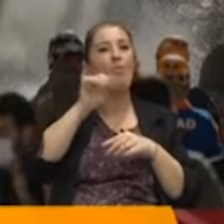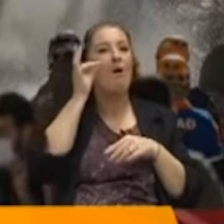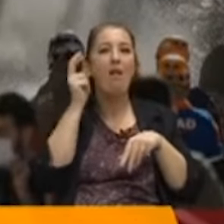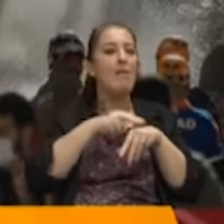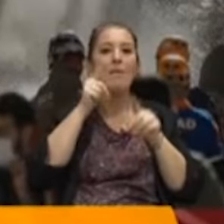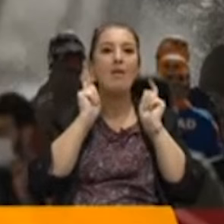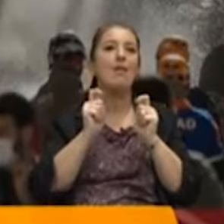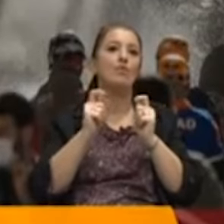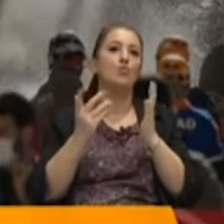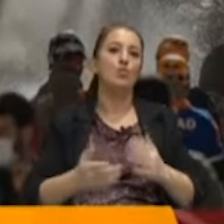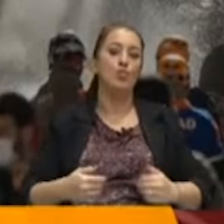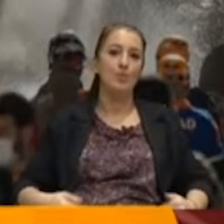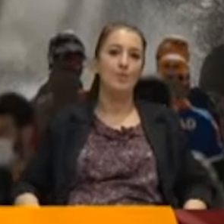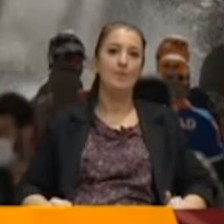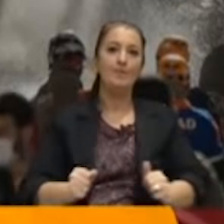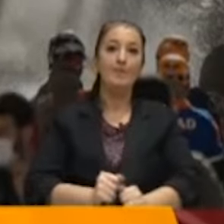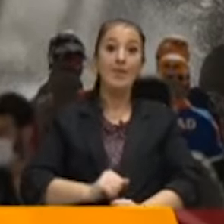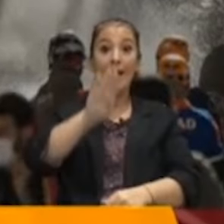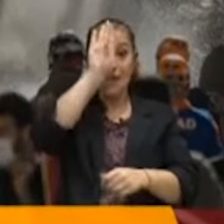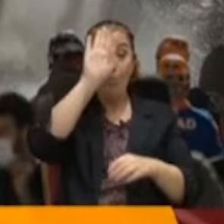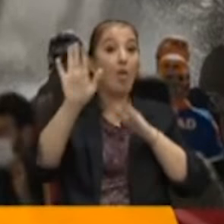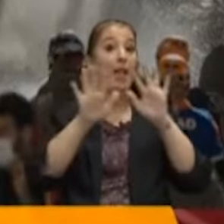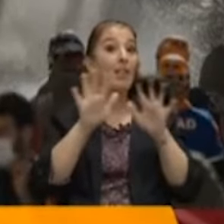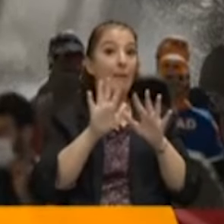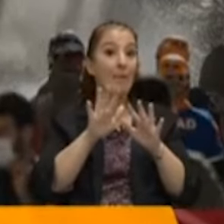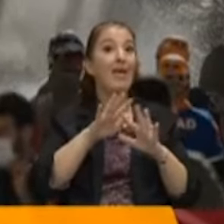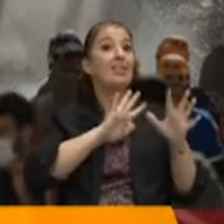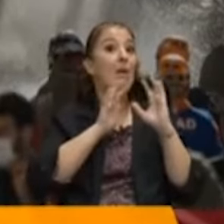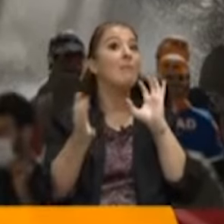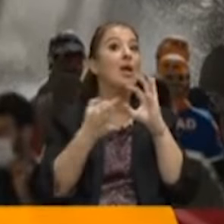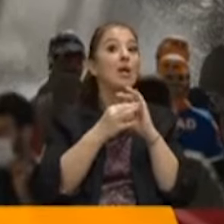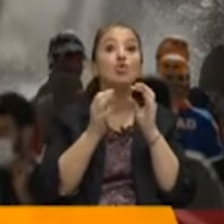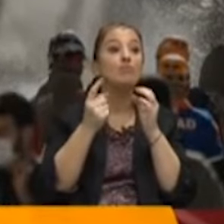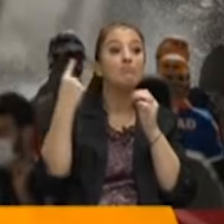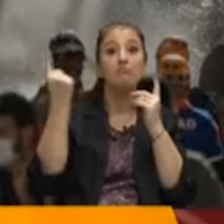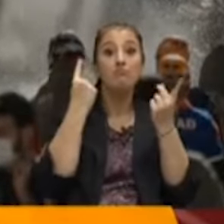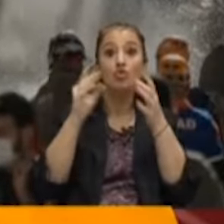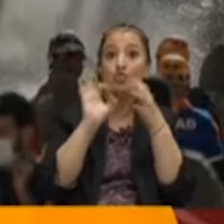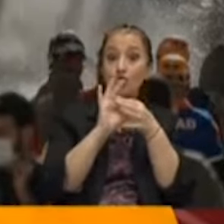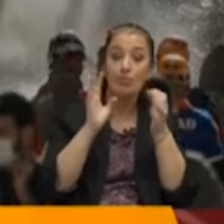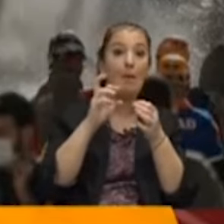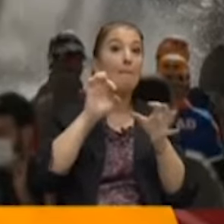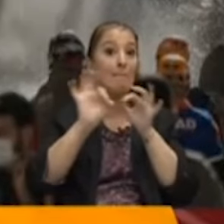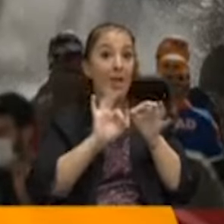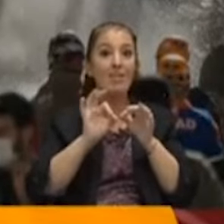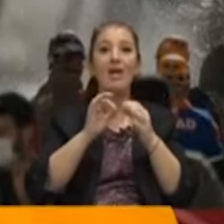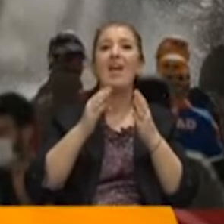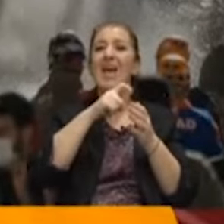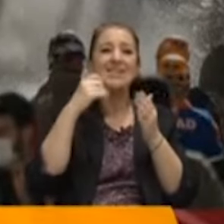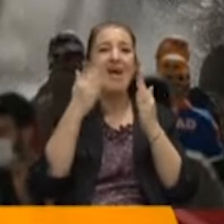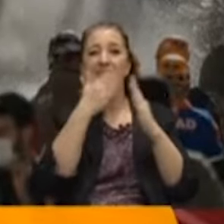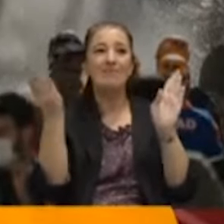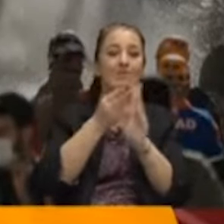zorundayız. İstanbul depremi, depremle ilgili çözümler, planlar, kentsel